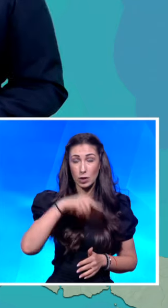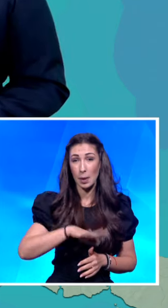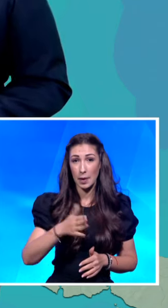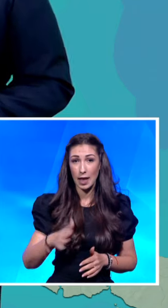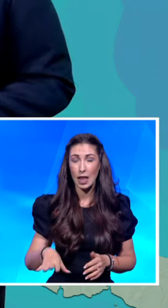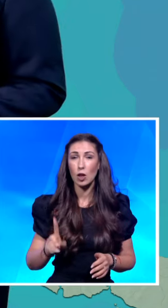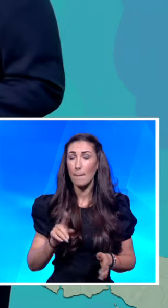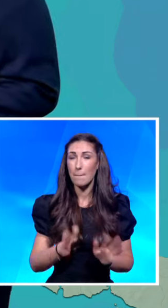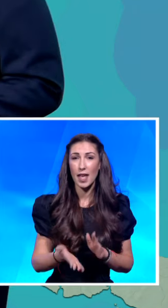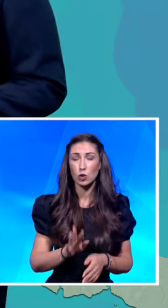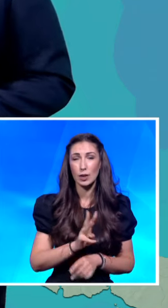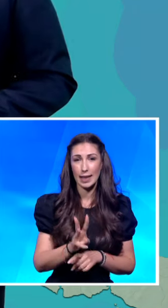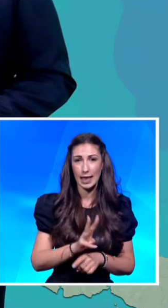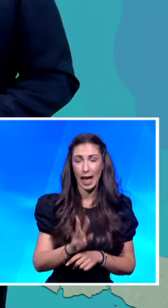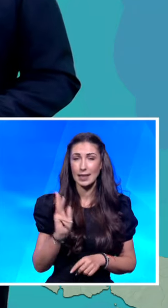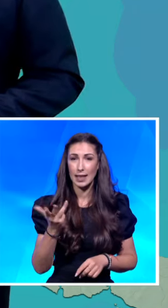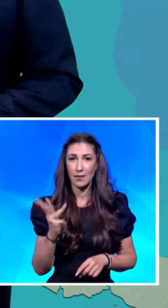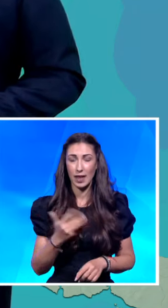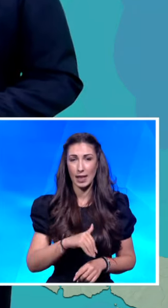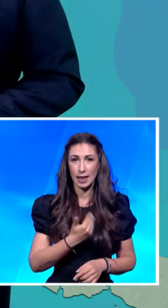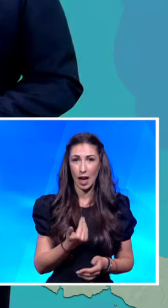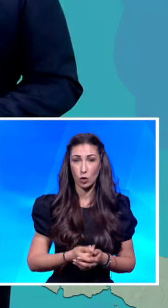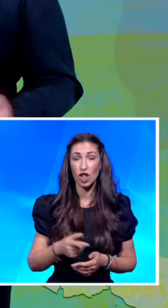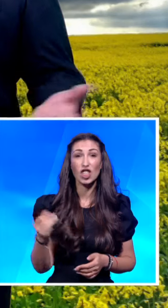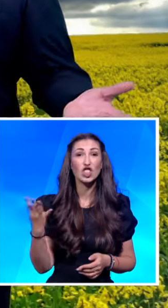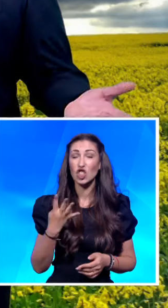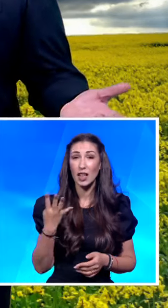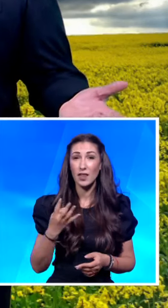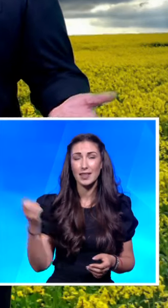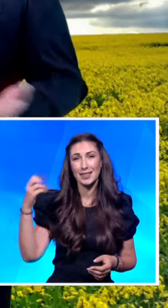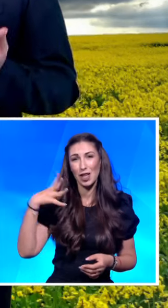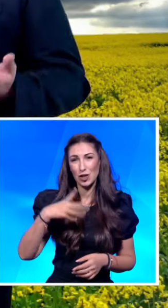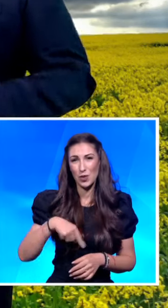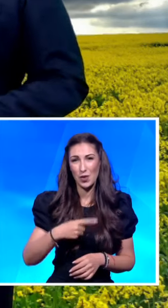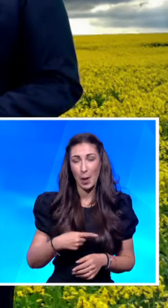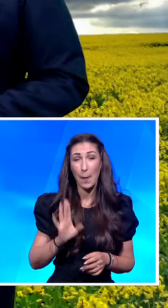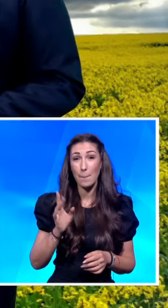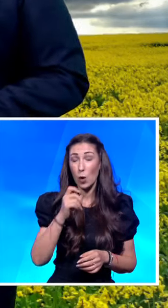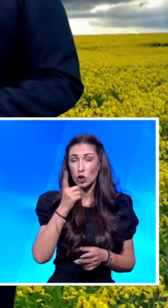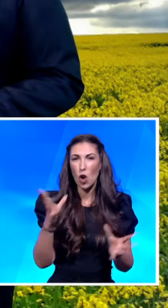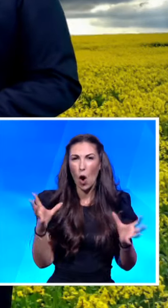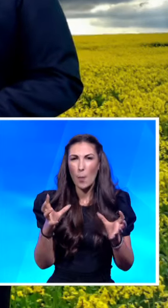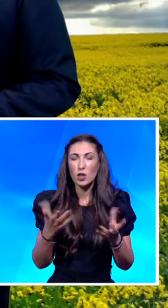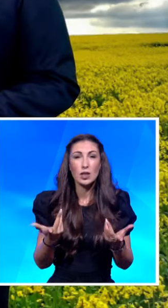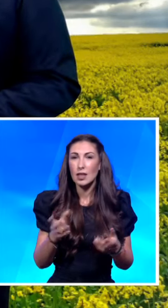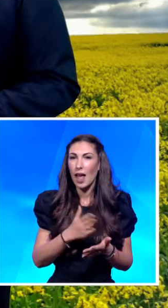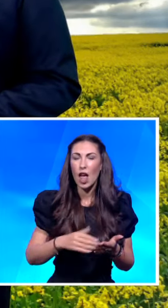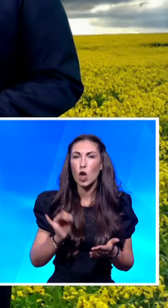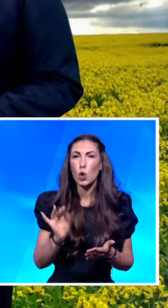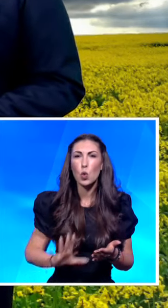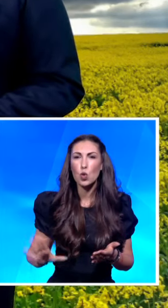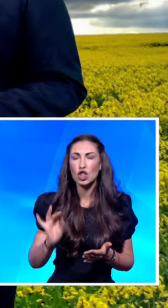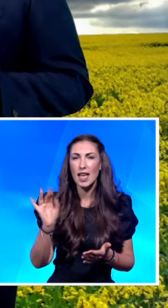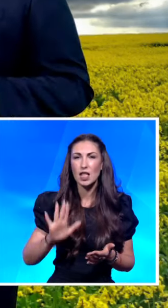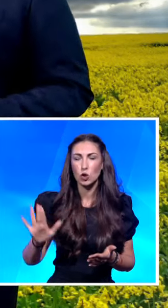бъдат предимно между 13 и 19 градуса. В четвъртък слънчево време. По-значителна облачност се очертава над Южна и